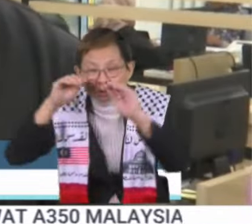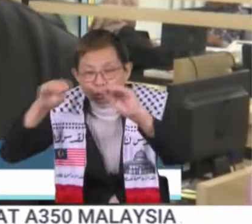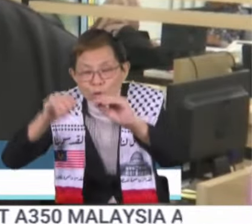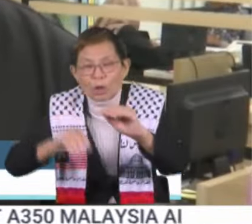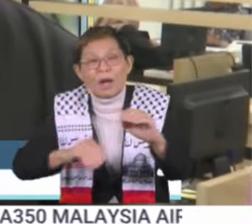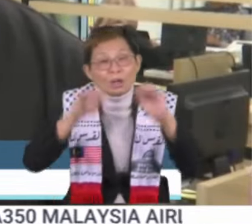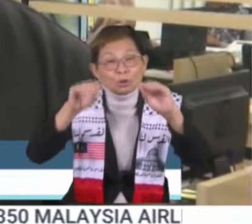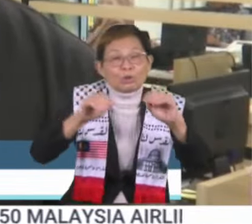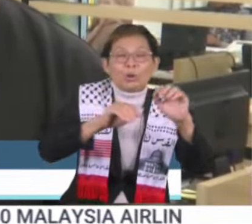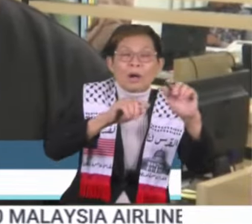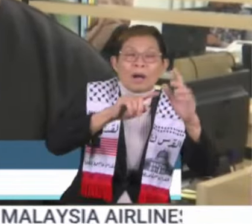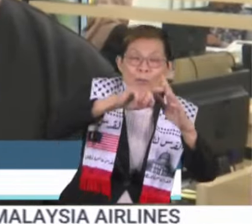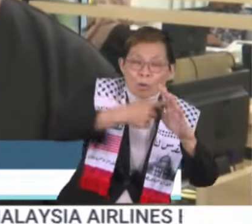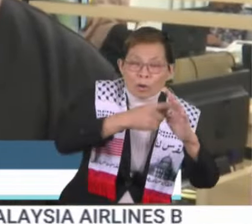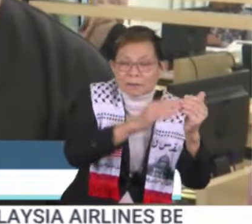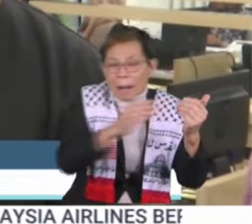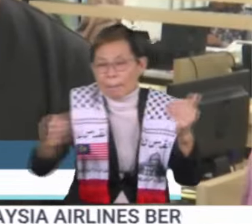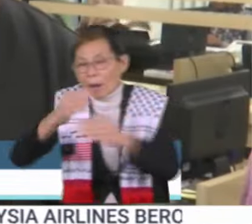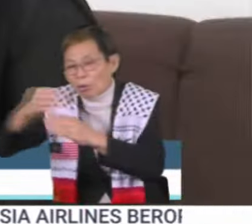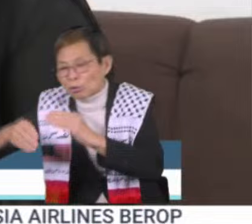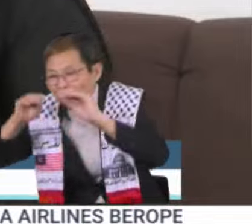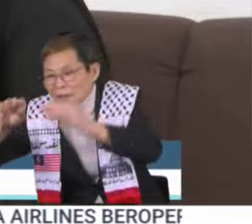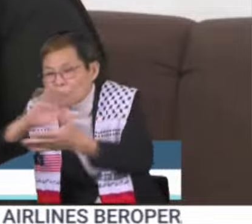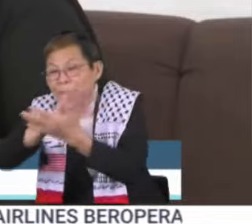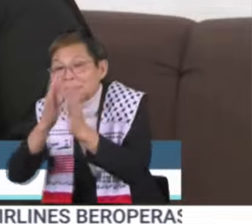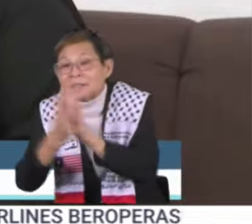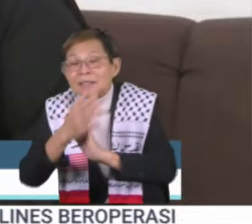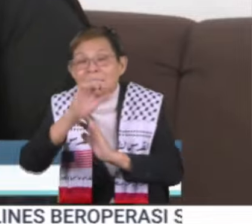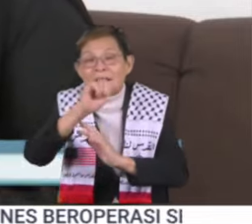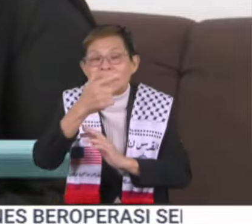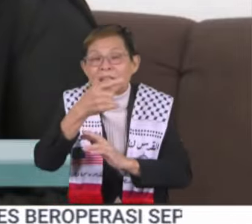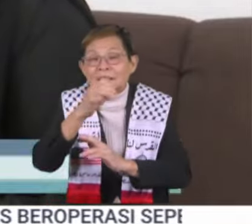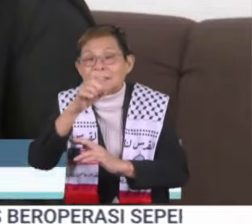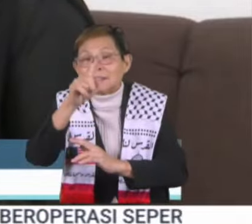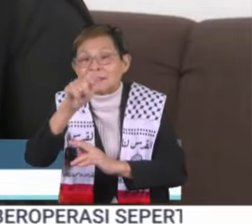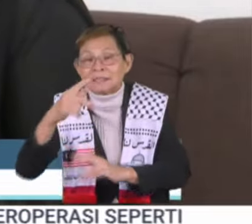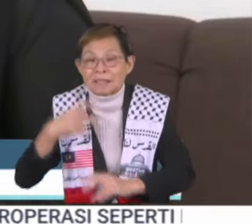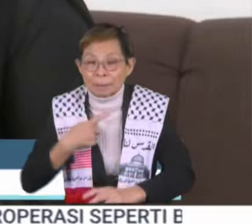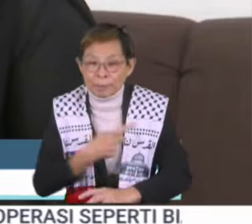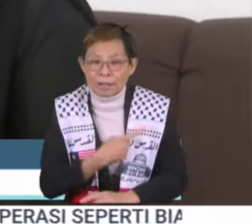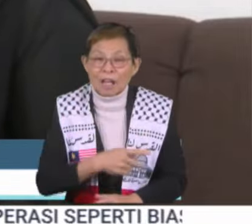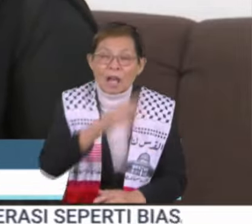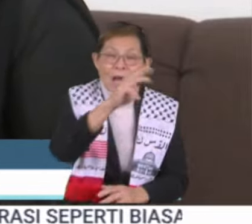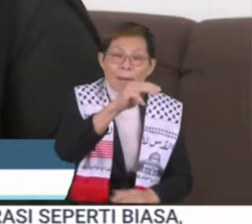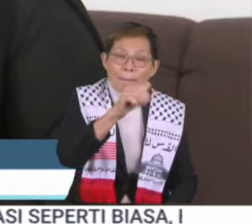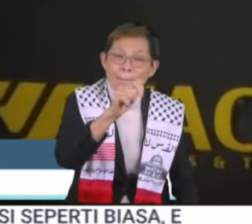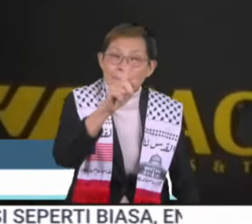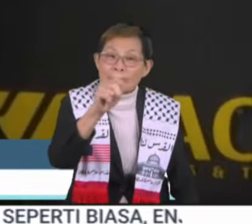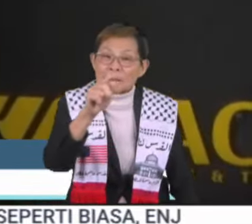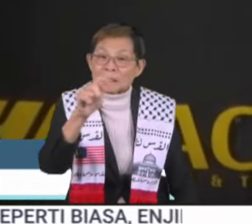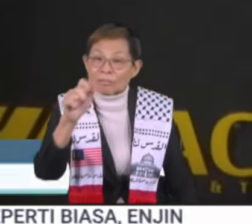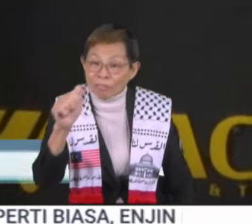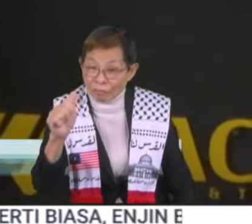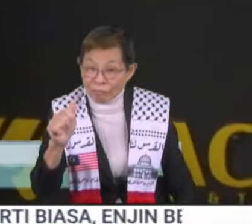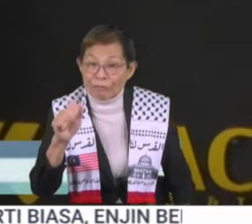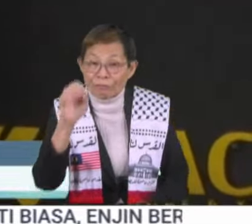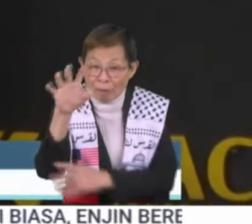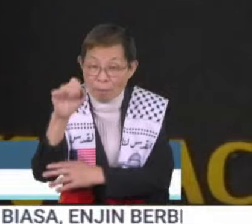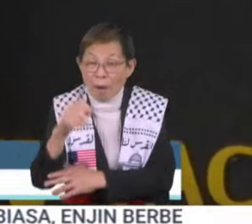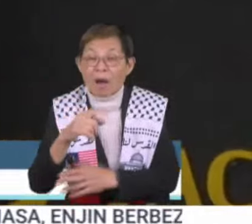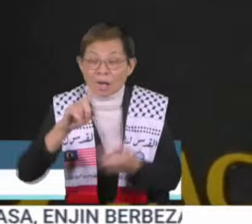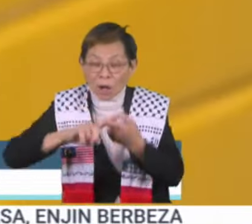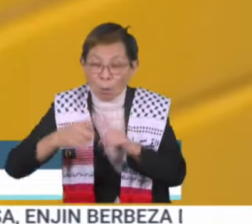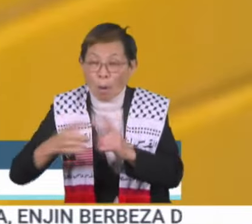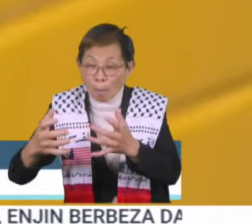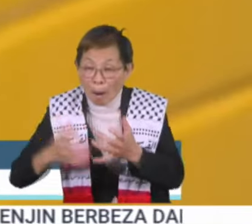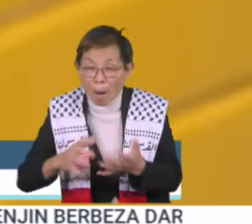sampai Z untuk menjadi ejen kami di Vakasia. Untuk Mata Fair ni, contoh kalau ada kawan-kawan saya yang plan nak pergi